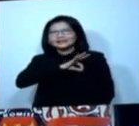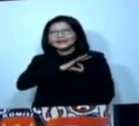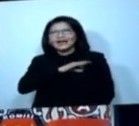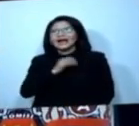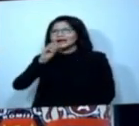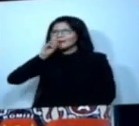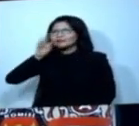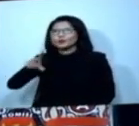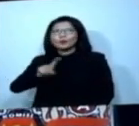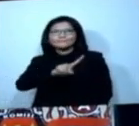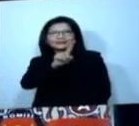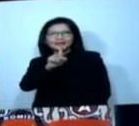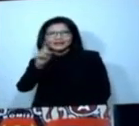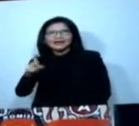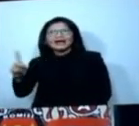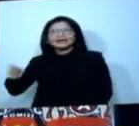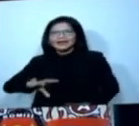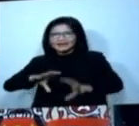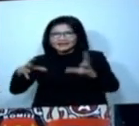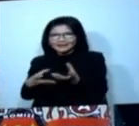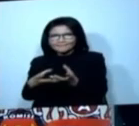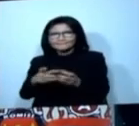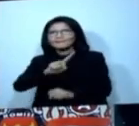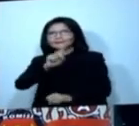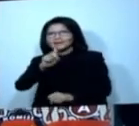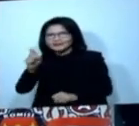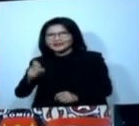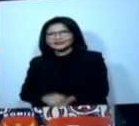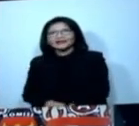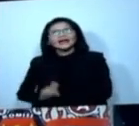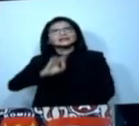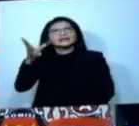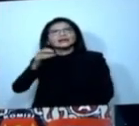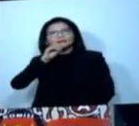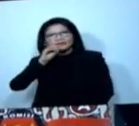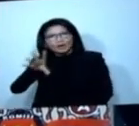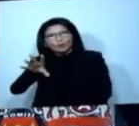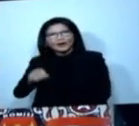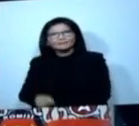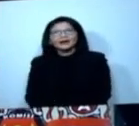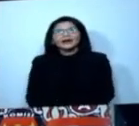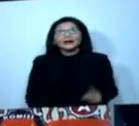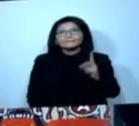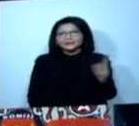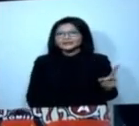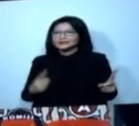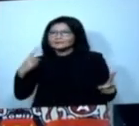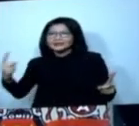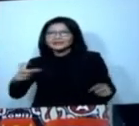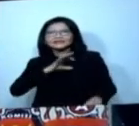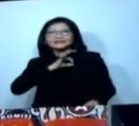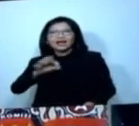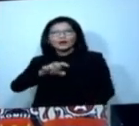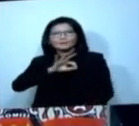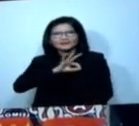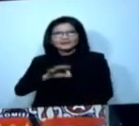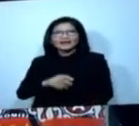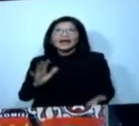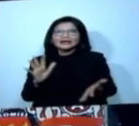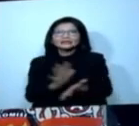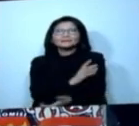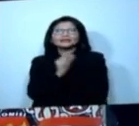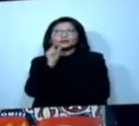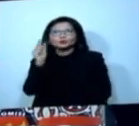Cawapres Megawati Soekarnoputri 2009, Capres 2014 dan 2019, selalu kalah.